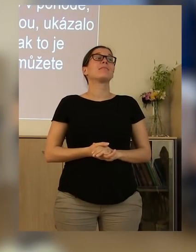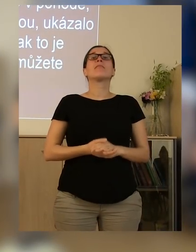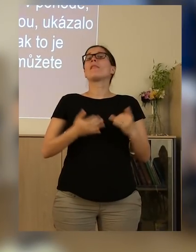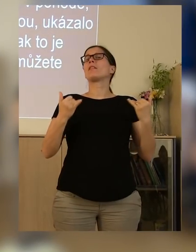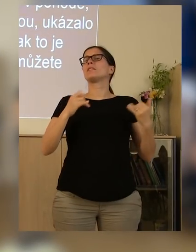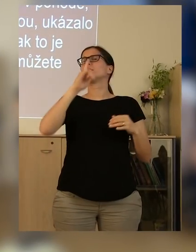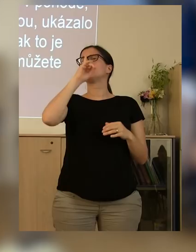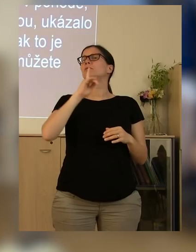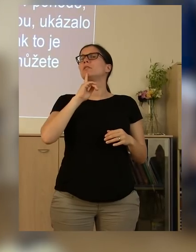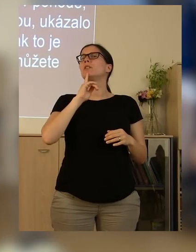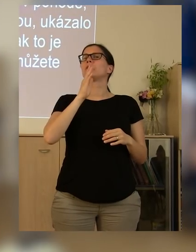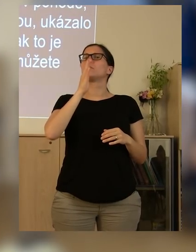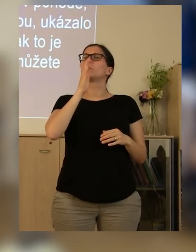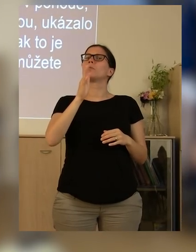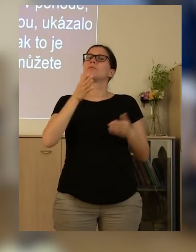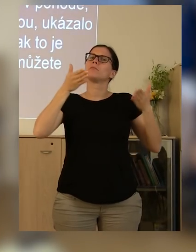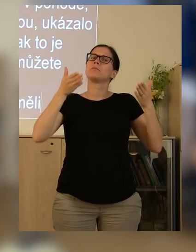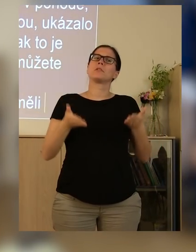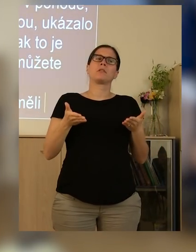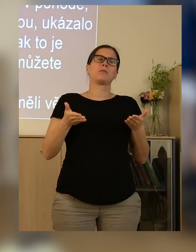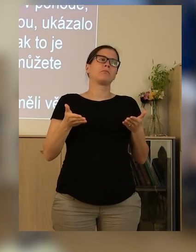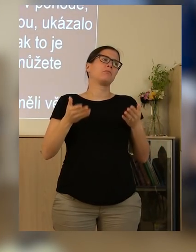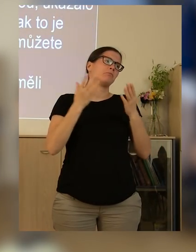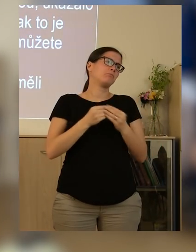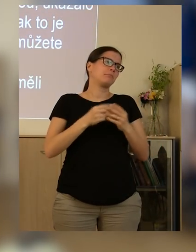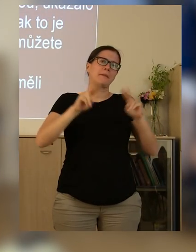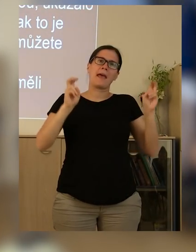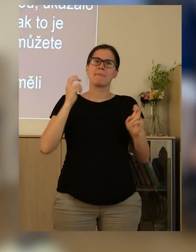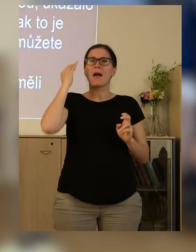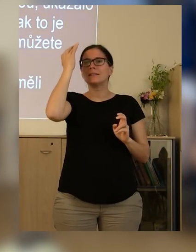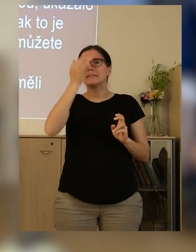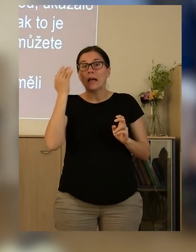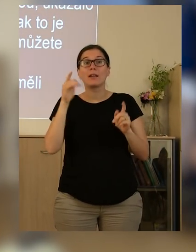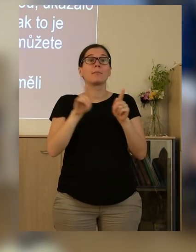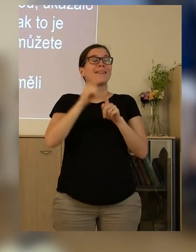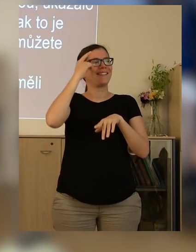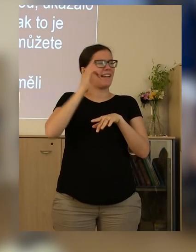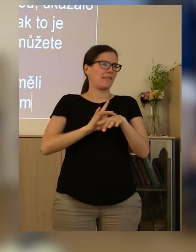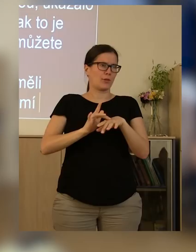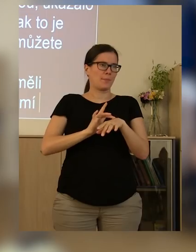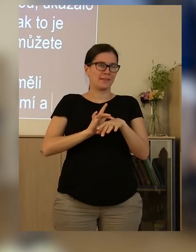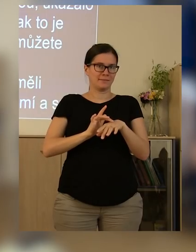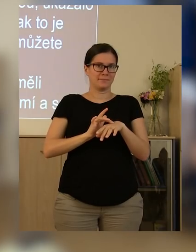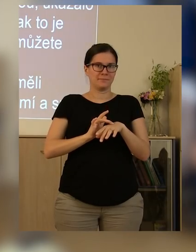Tenhle večer bychom měli věnovat snům, nevědomí a snům.